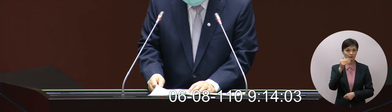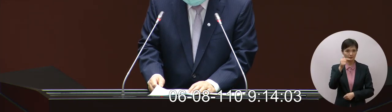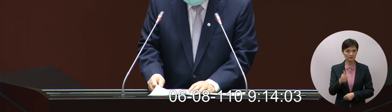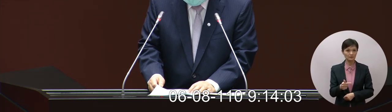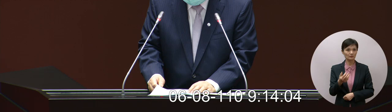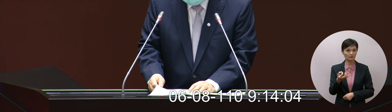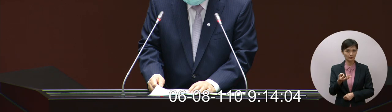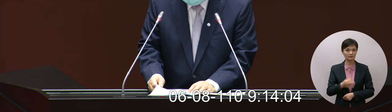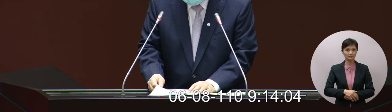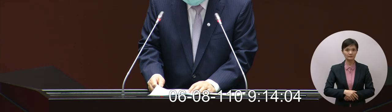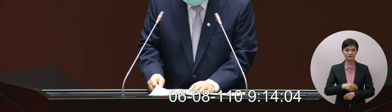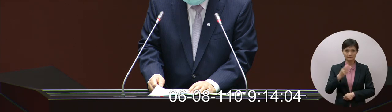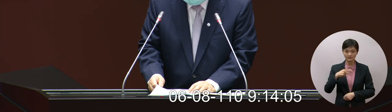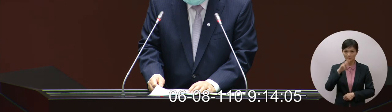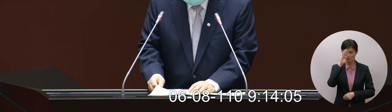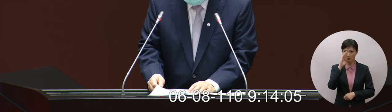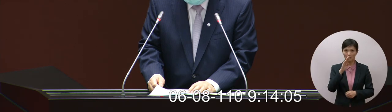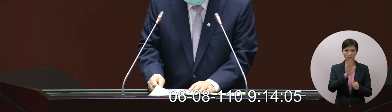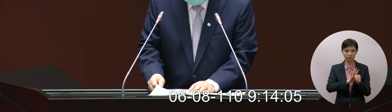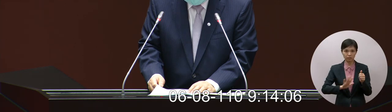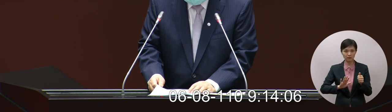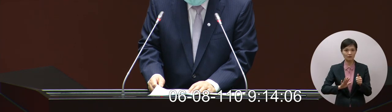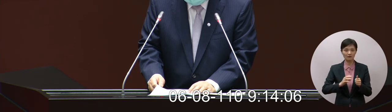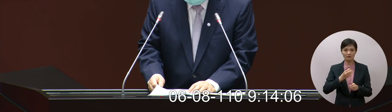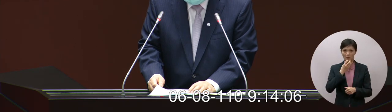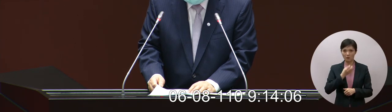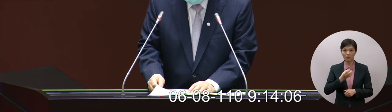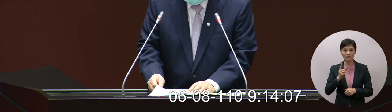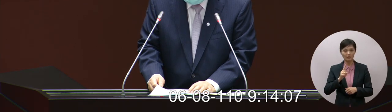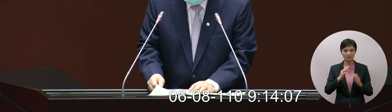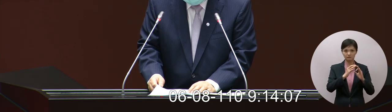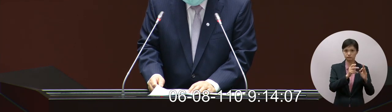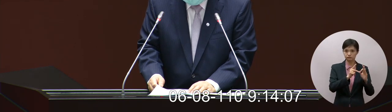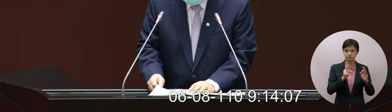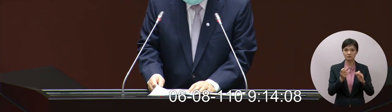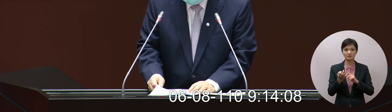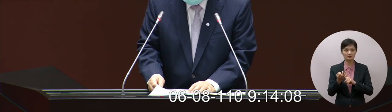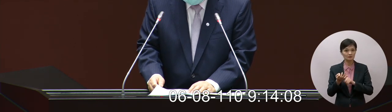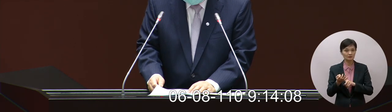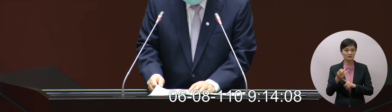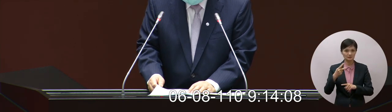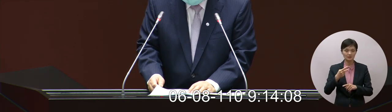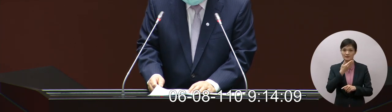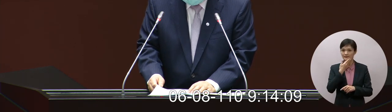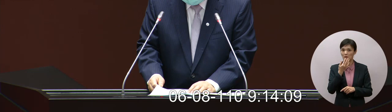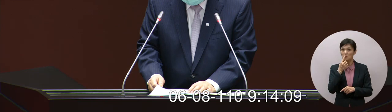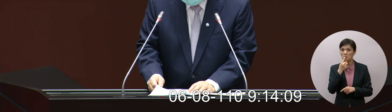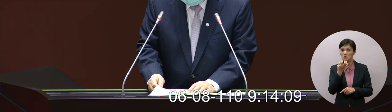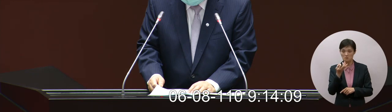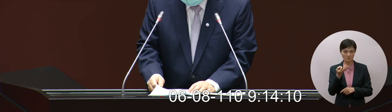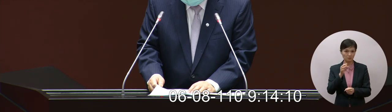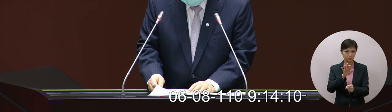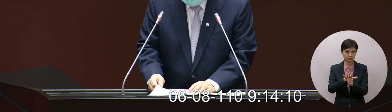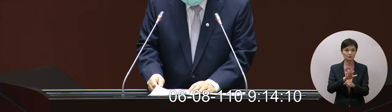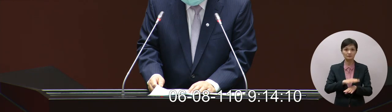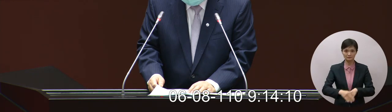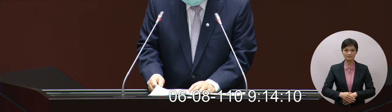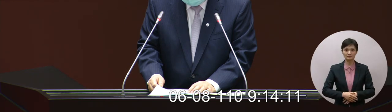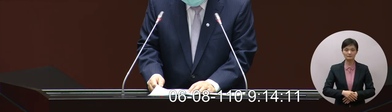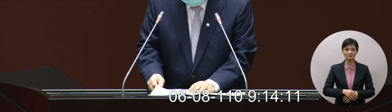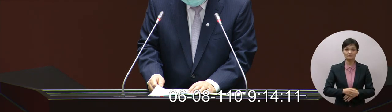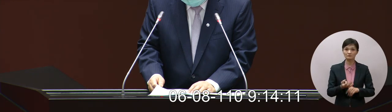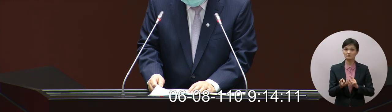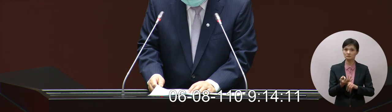429亿余元，以及办理受疫情影响事业之贷款融资保证利息补贴等